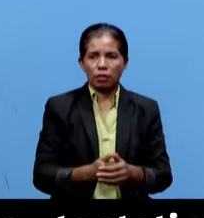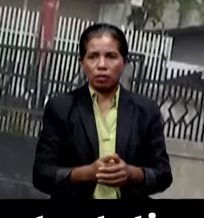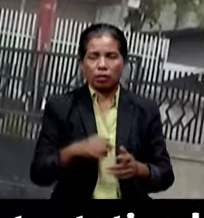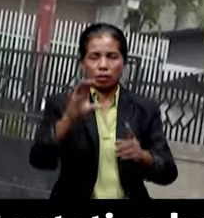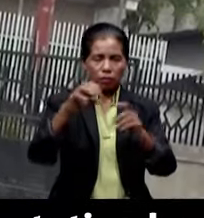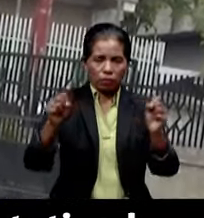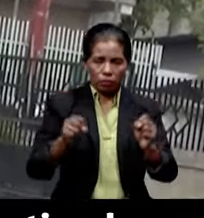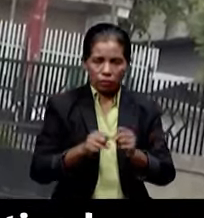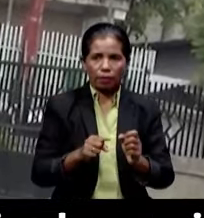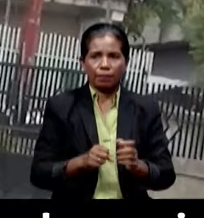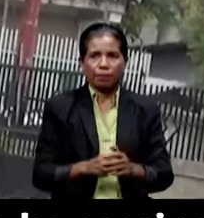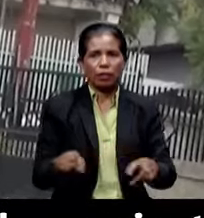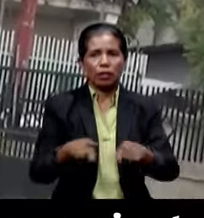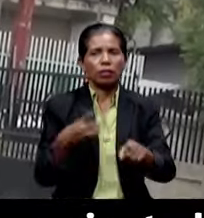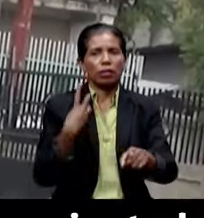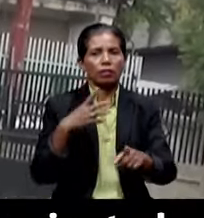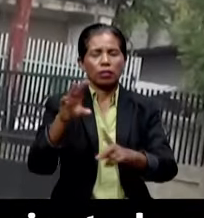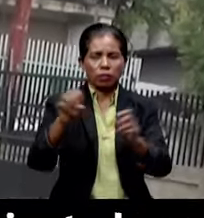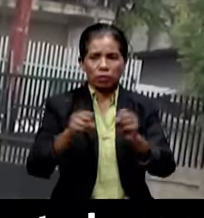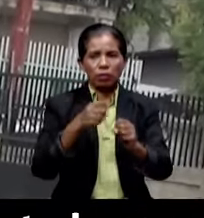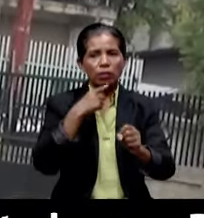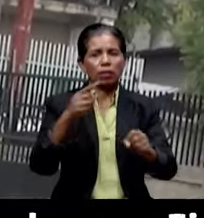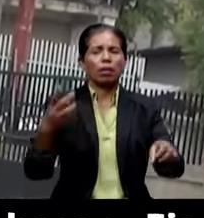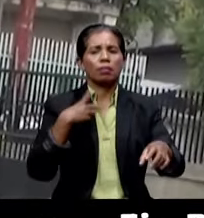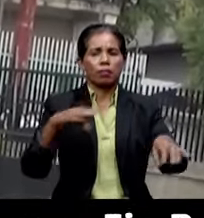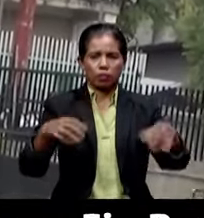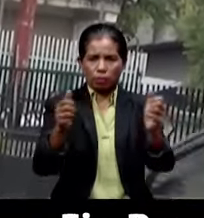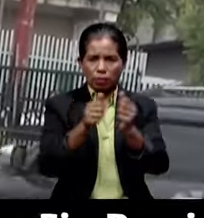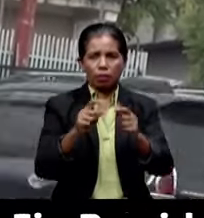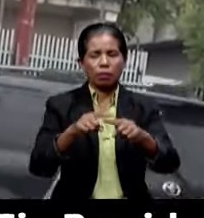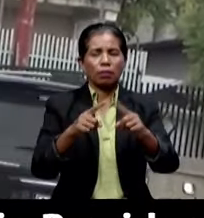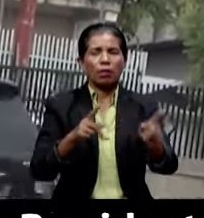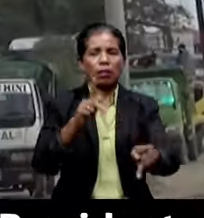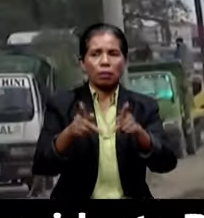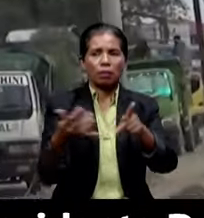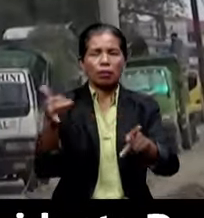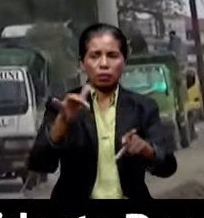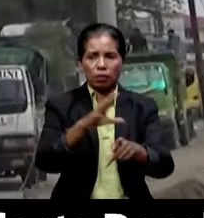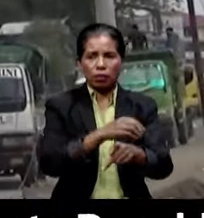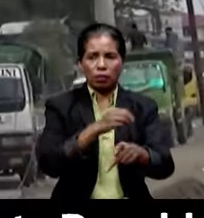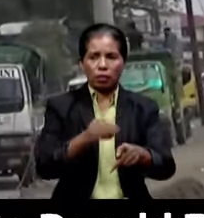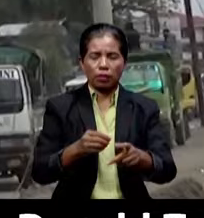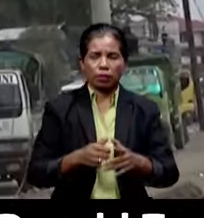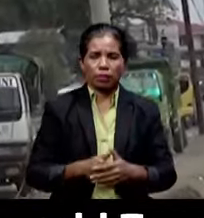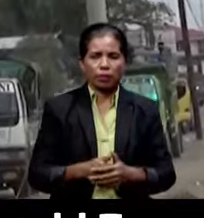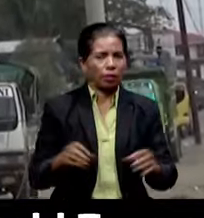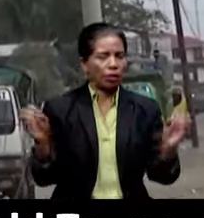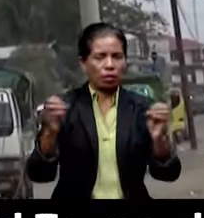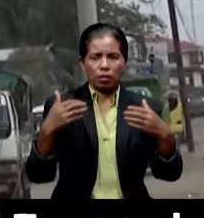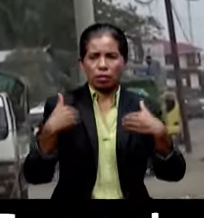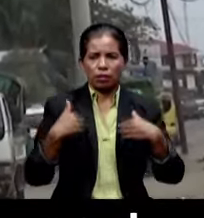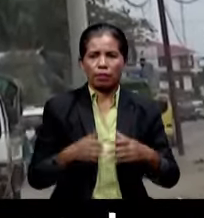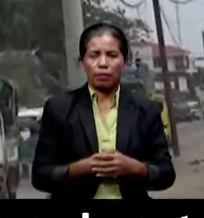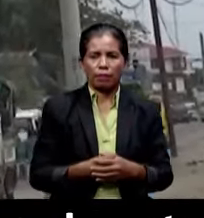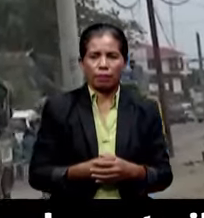fisiku. Mai behane sa ami no bisa fiuka tete kata ami kopera ni. Mesa gor sira dau sira dau buat ina be sira mai aku sima tete fiuka. Lah iya.